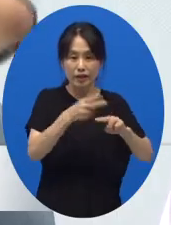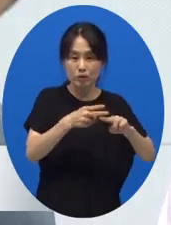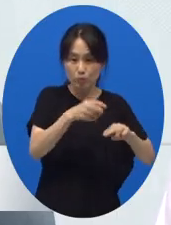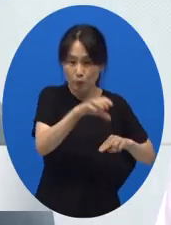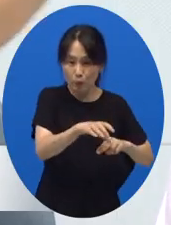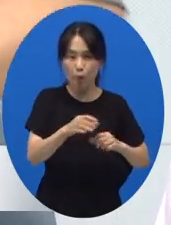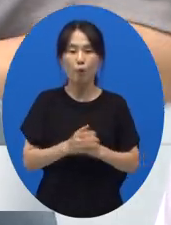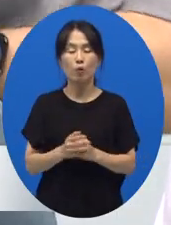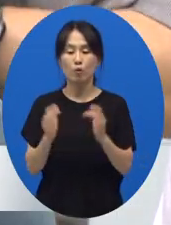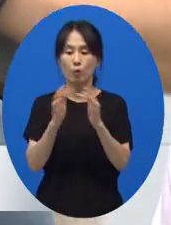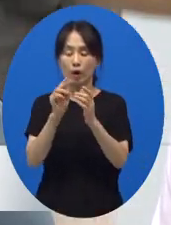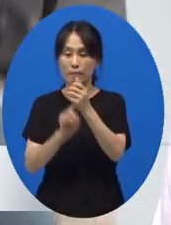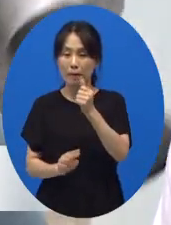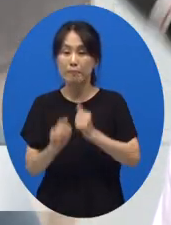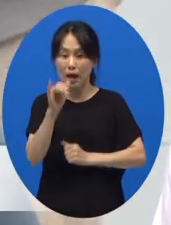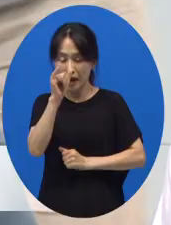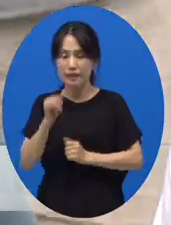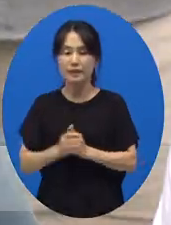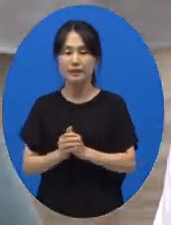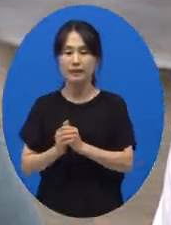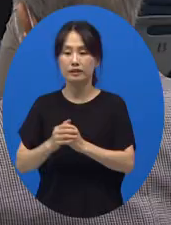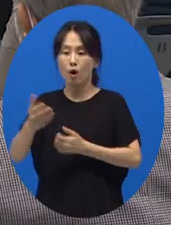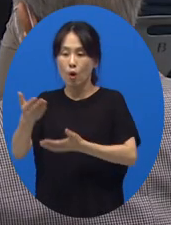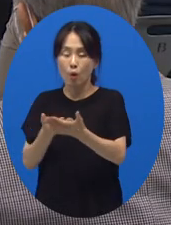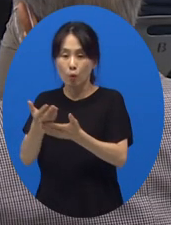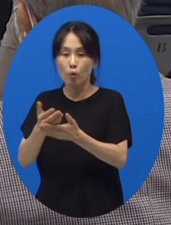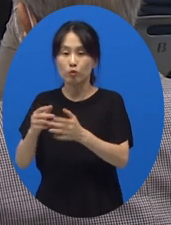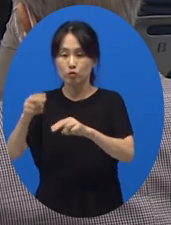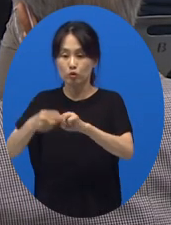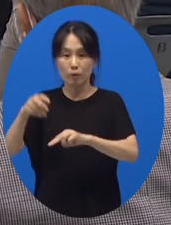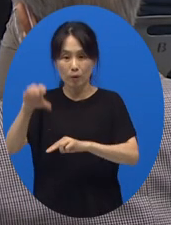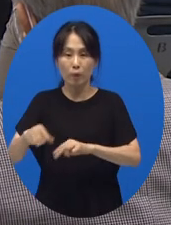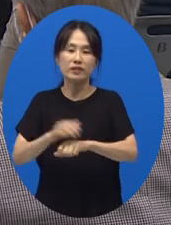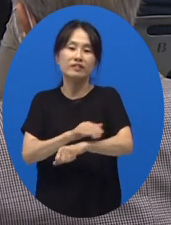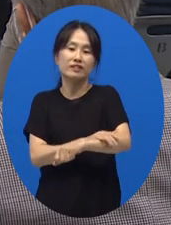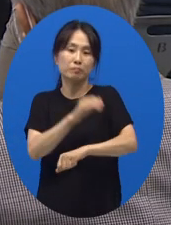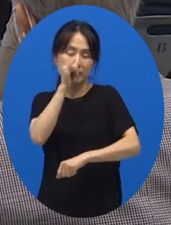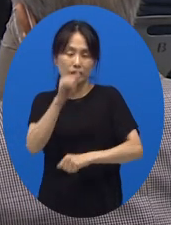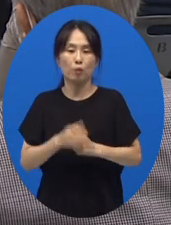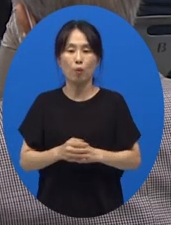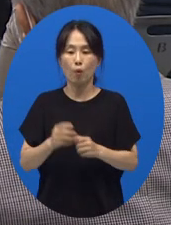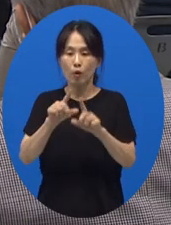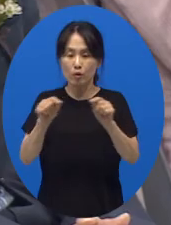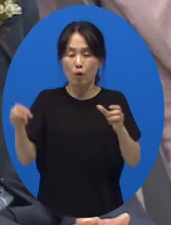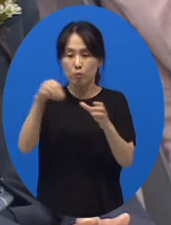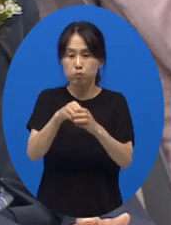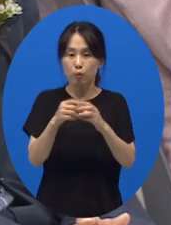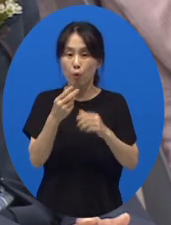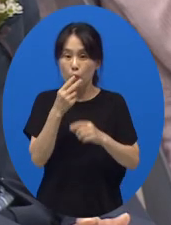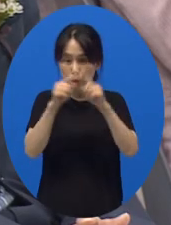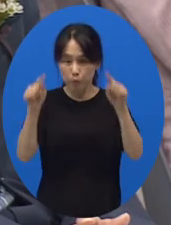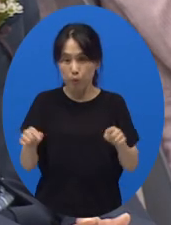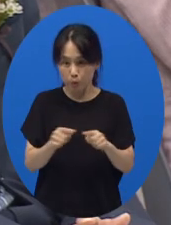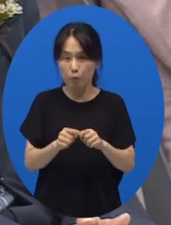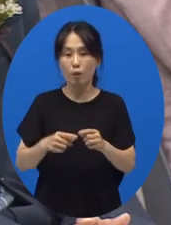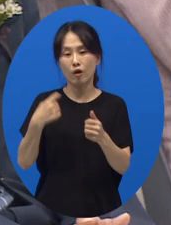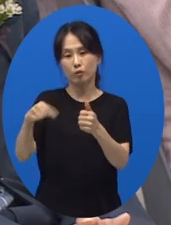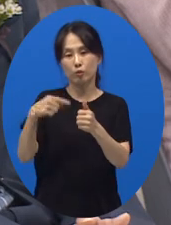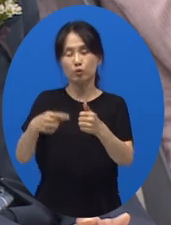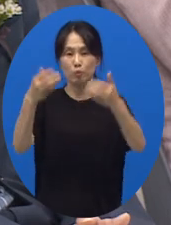물론 온라인 판매도 할 수 있는 공유 주방을 활용해 창업 실습을 해보고 밀키트 제조와 마케팅 교육 등도 받게